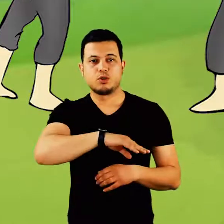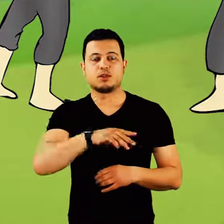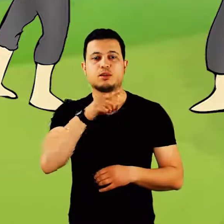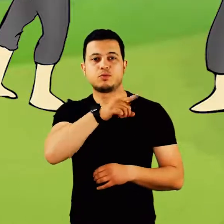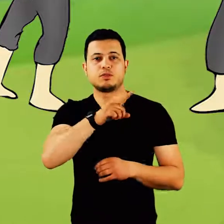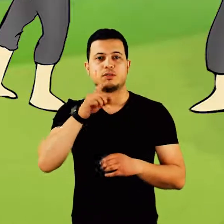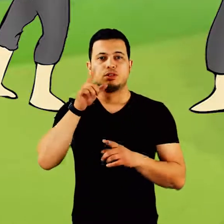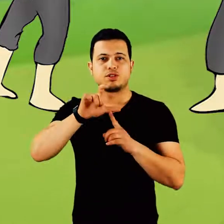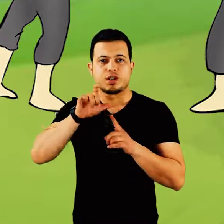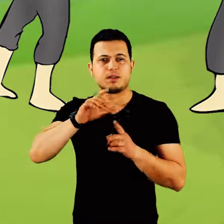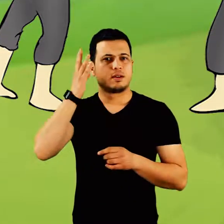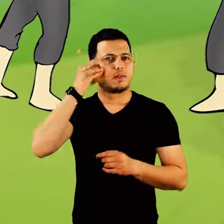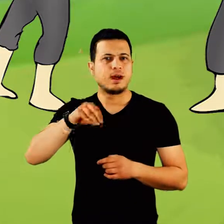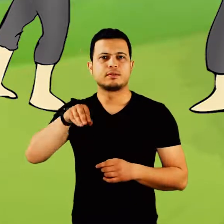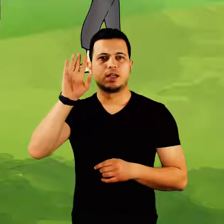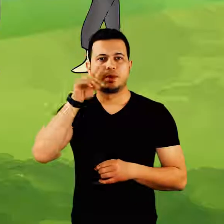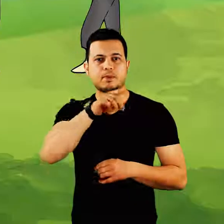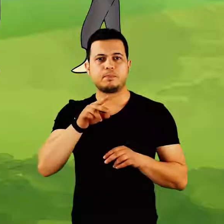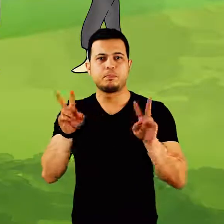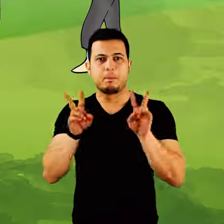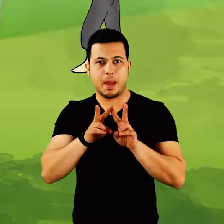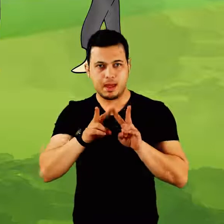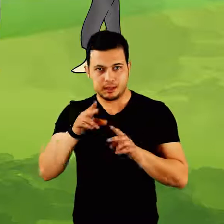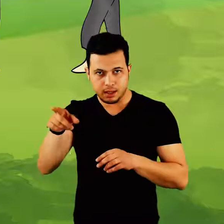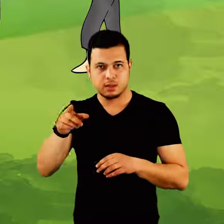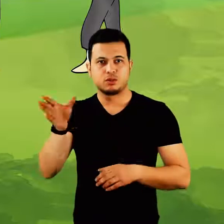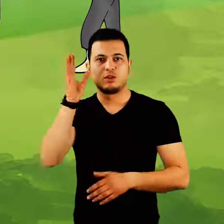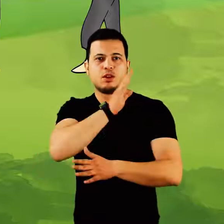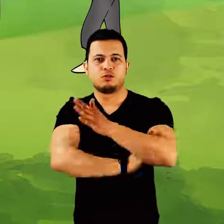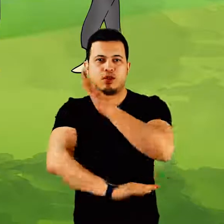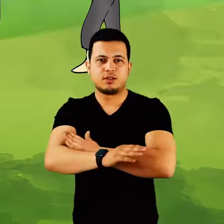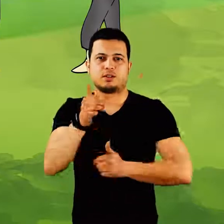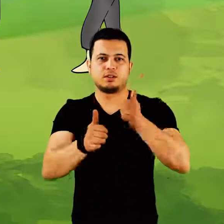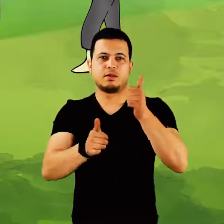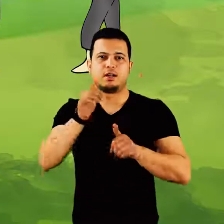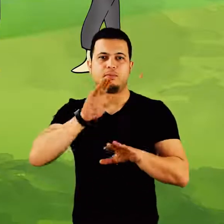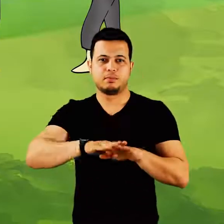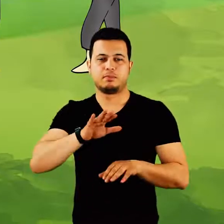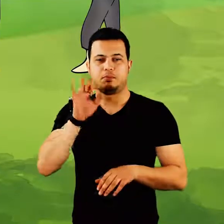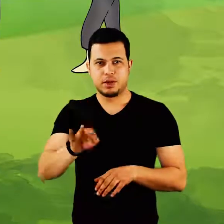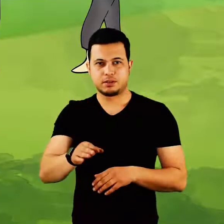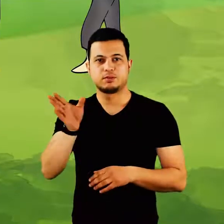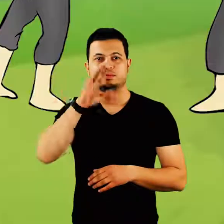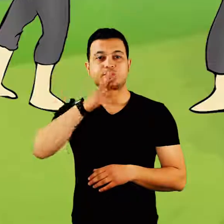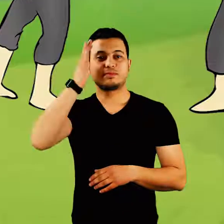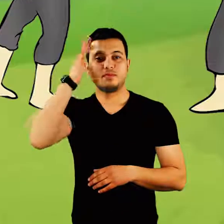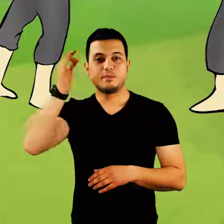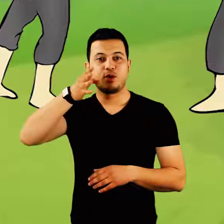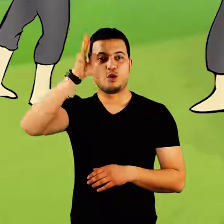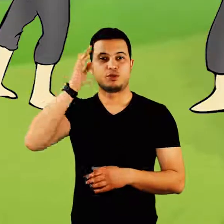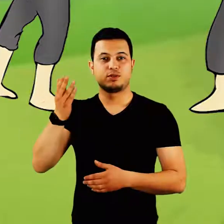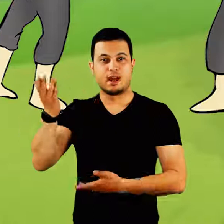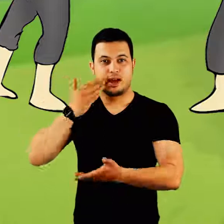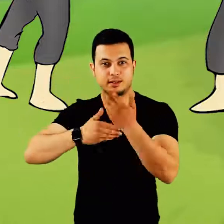da daha ne olduğunu anlayamadan Mehmet'le güreşe tutuşmuştu. Bilge Horoz'un verdiği güçle güreşi